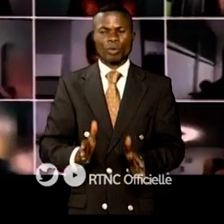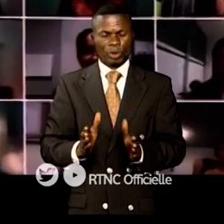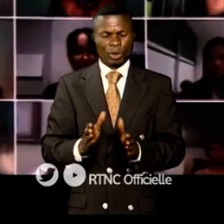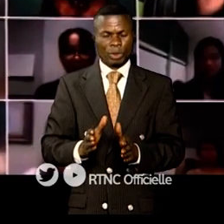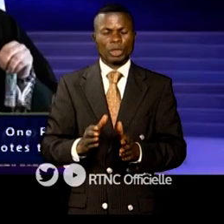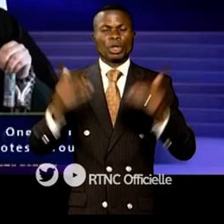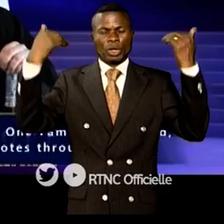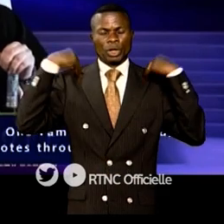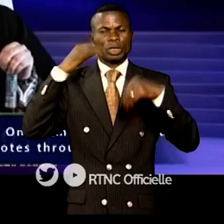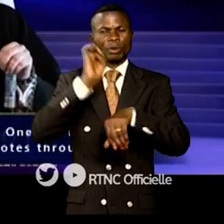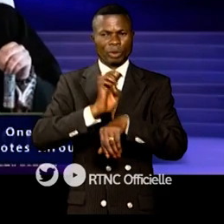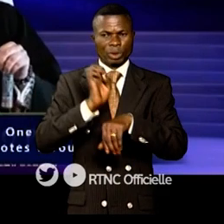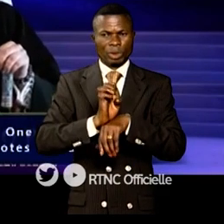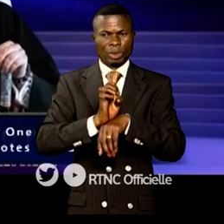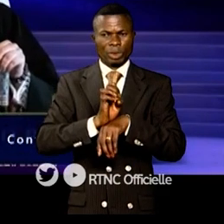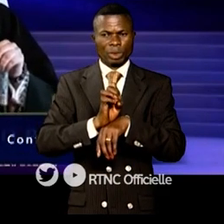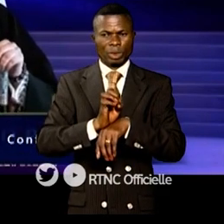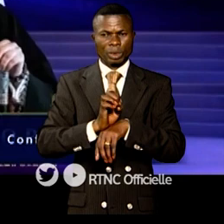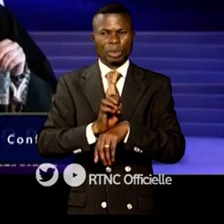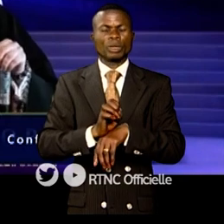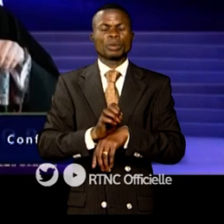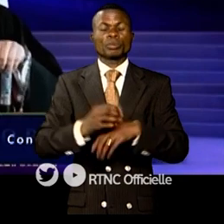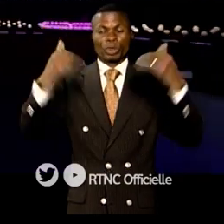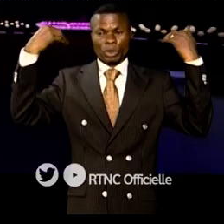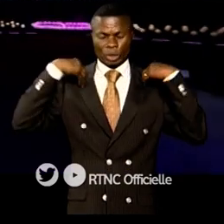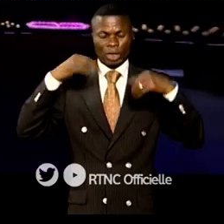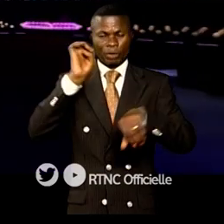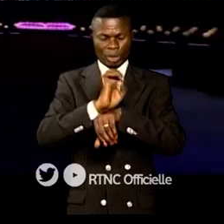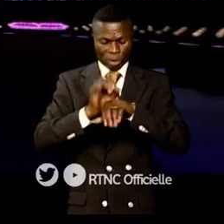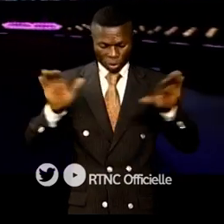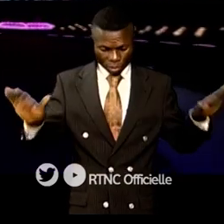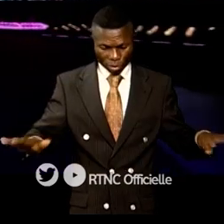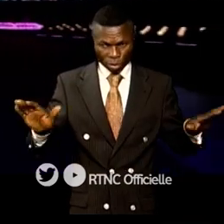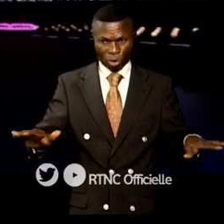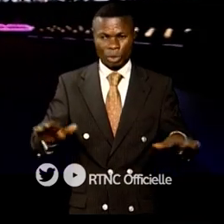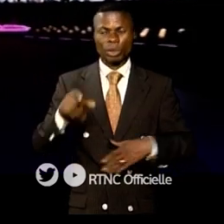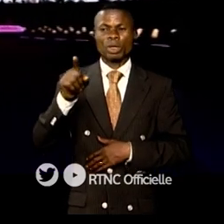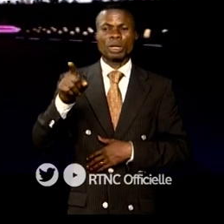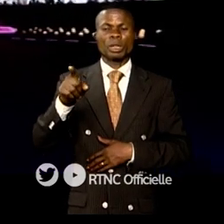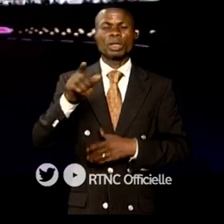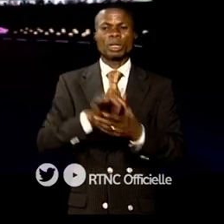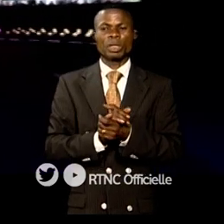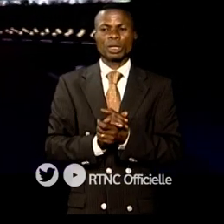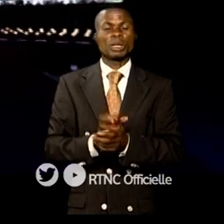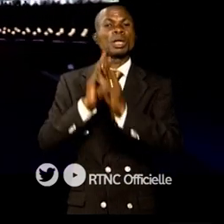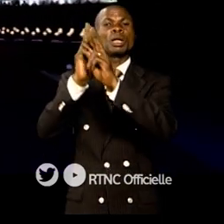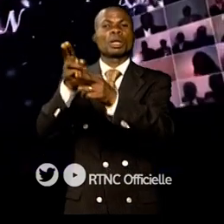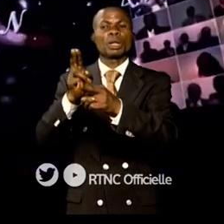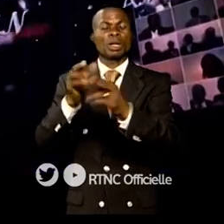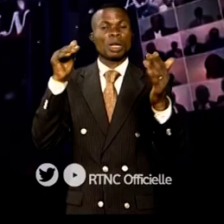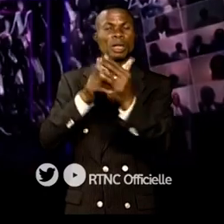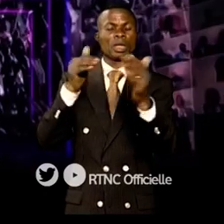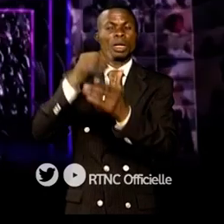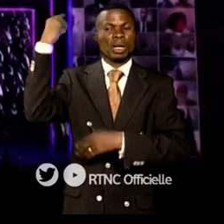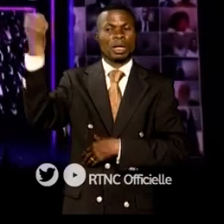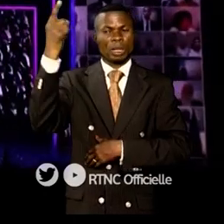leaders chrétiens, l'archiprêtre Vladimir Fedorov de l'Église orthodoxe russe, la réponse aux menaces mondiales